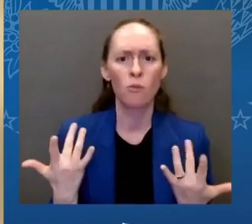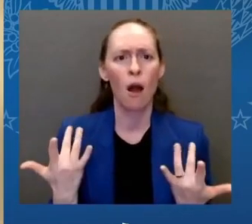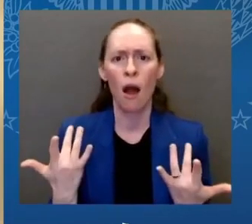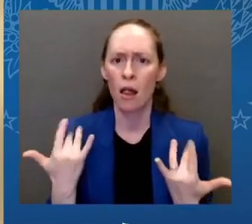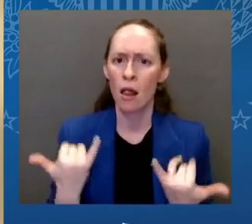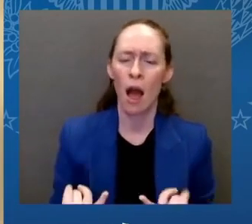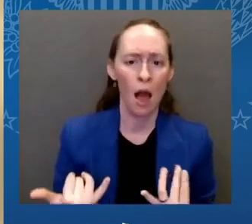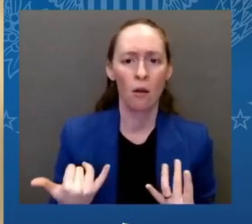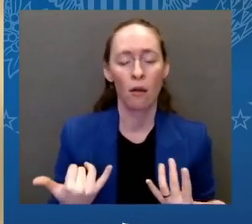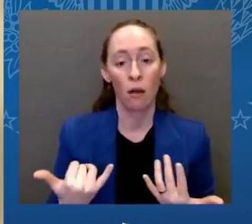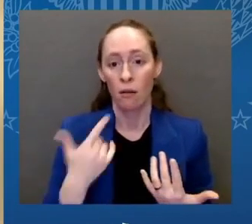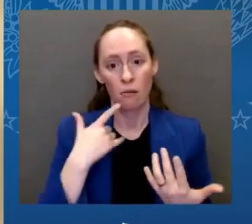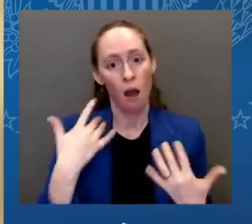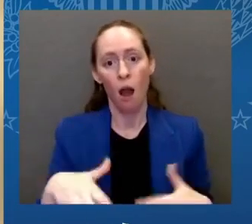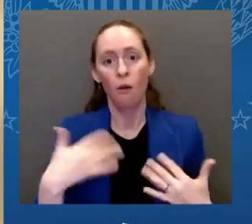скільки,